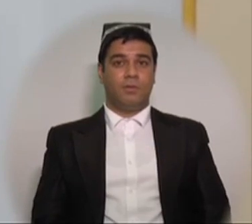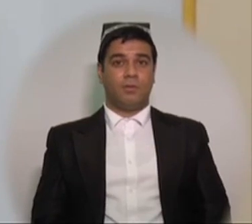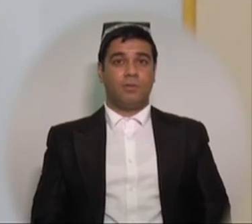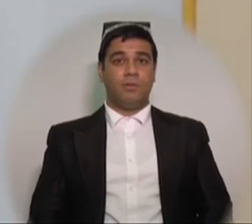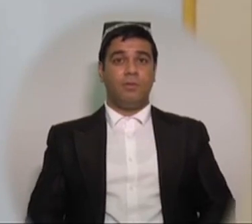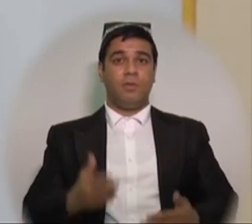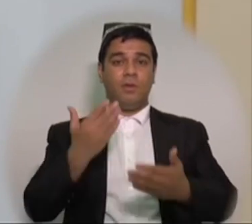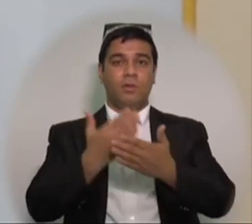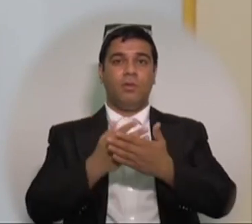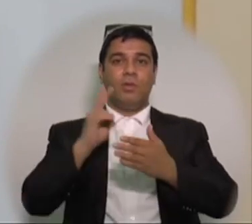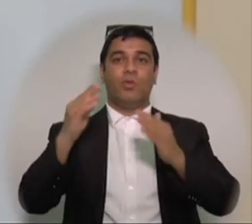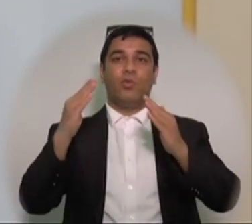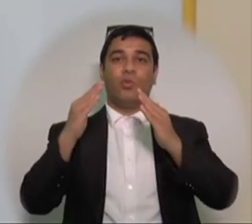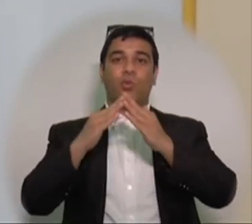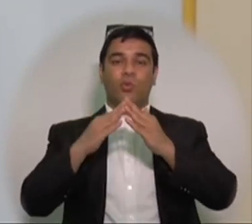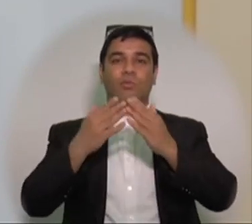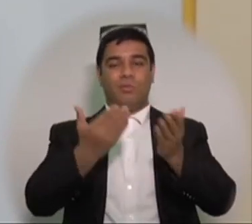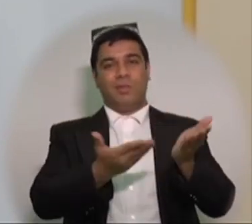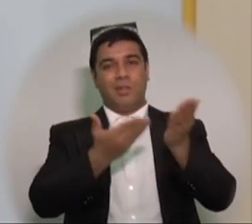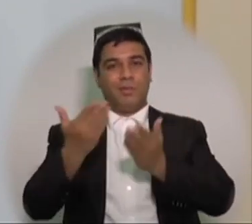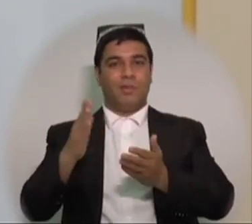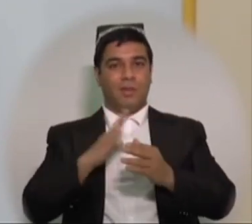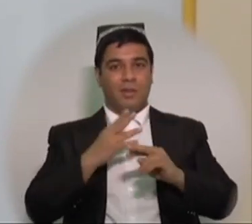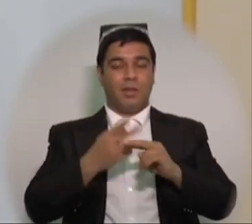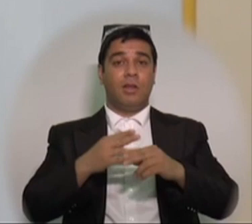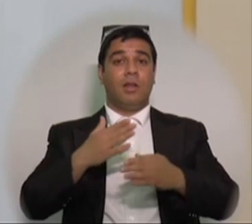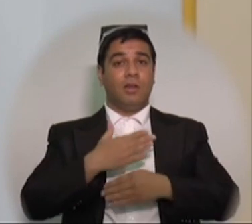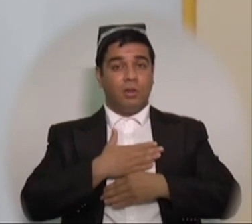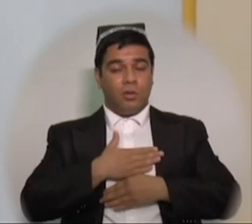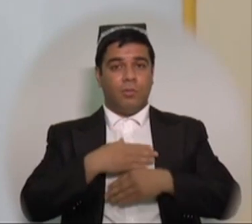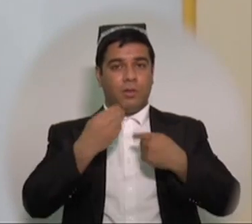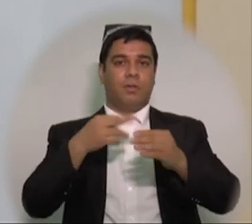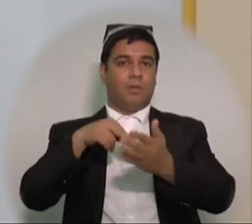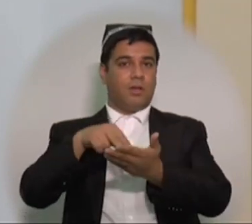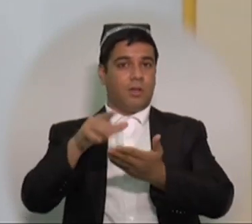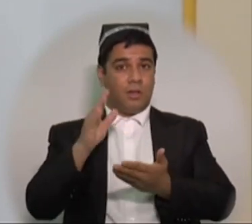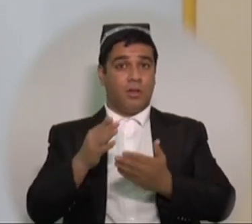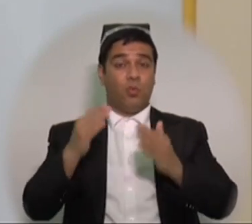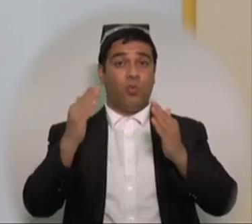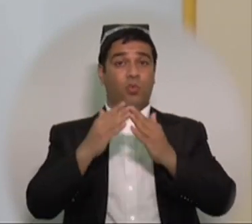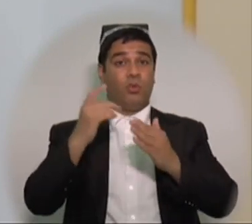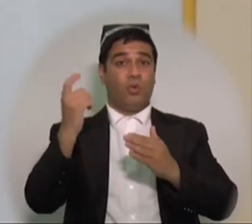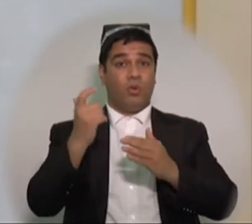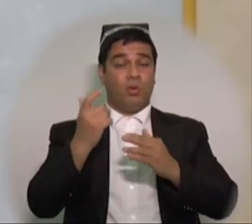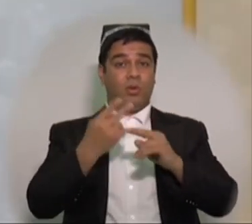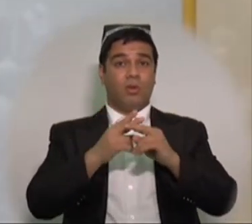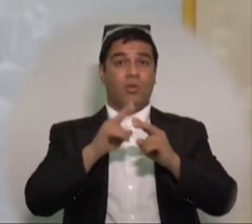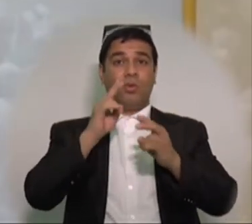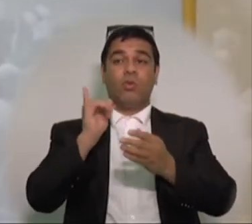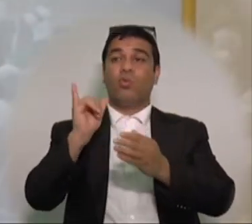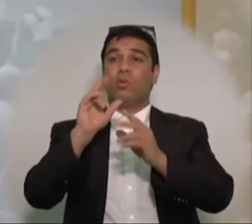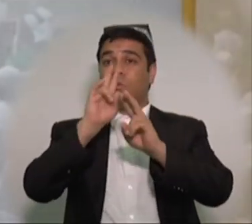demek tabrikler uy egası içkariga taklif kıldı. Salam verip kiradı. Uy egasını